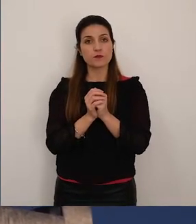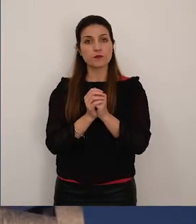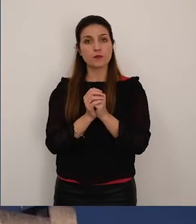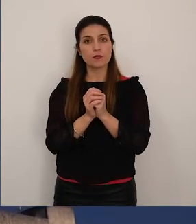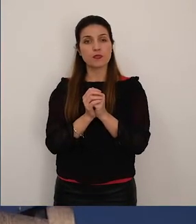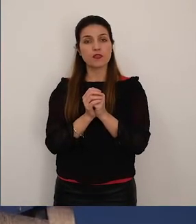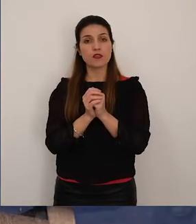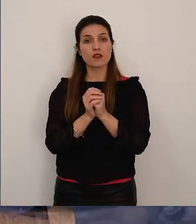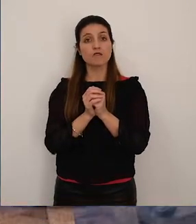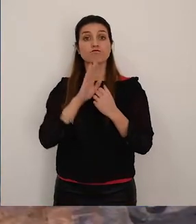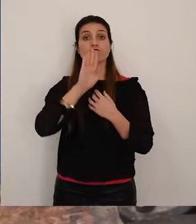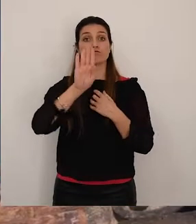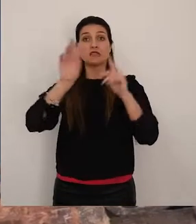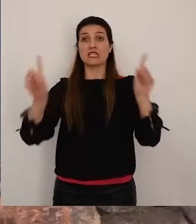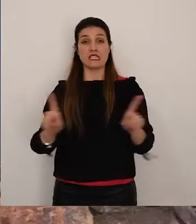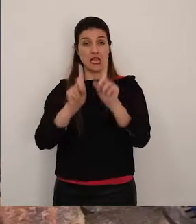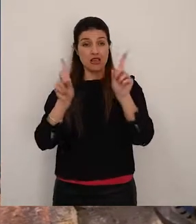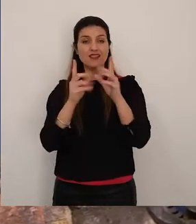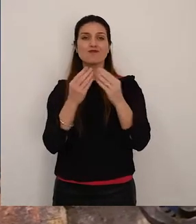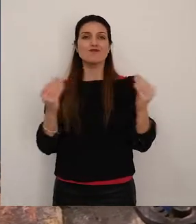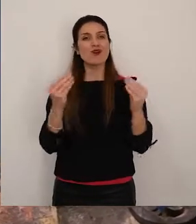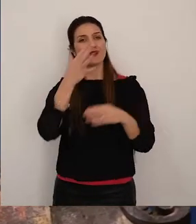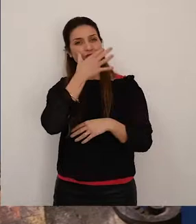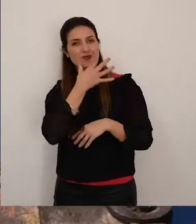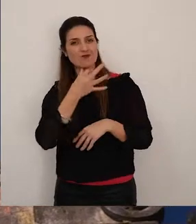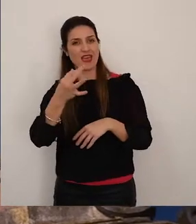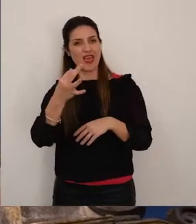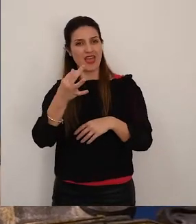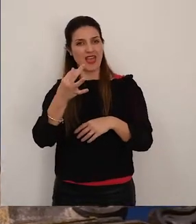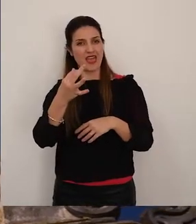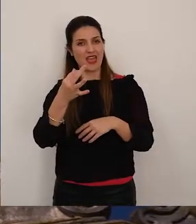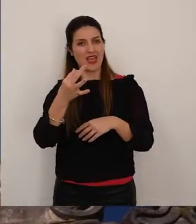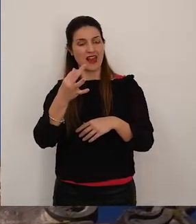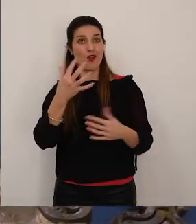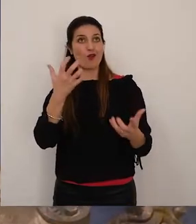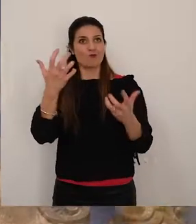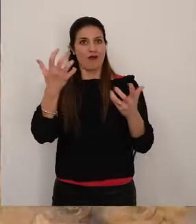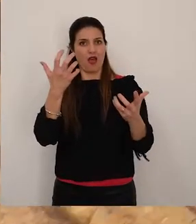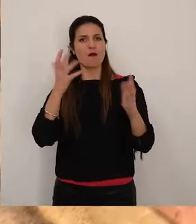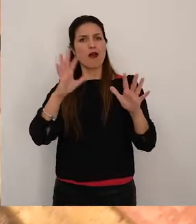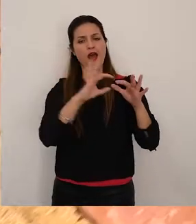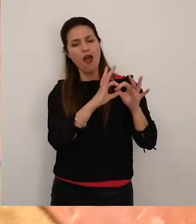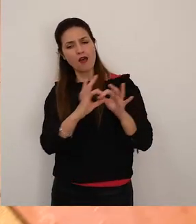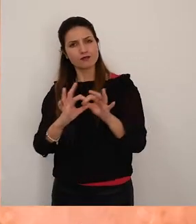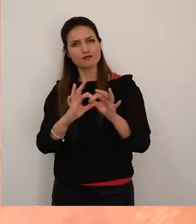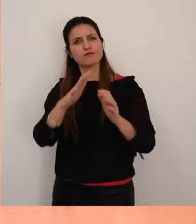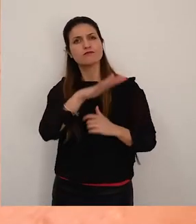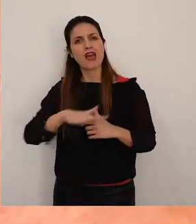Il frontone della chiesa è molto rigoroso, seppur in armonia con il contesto dove è immersa.